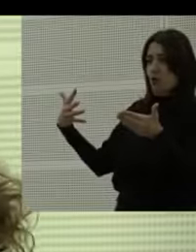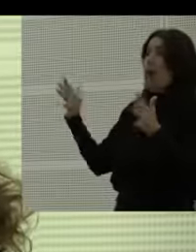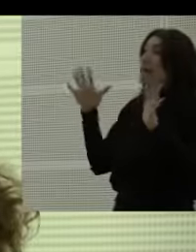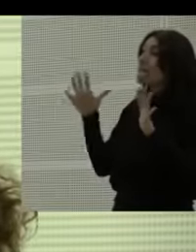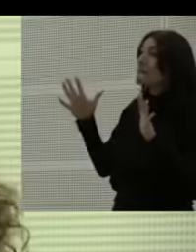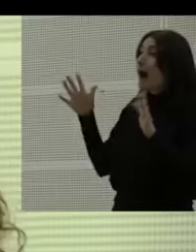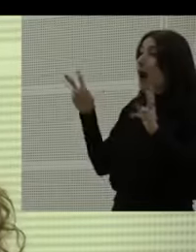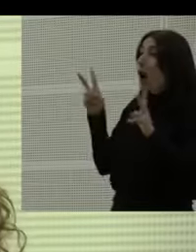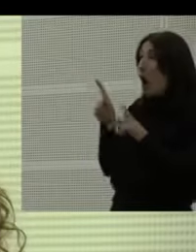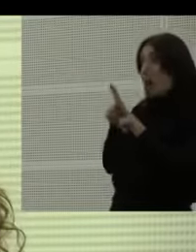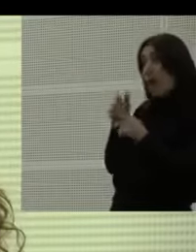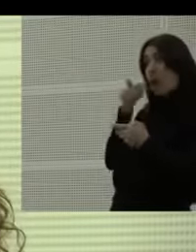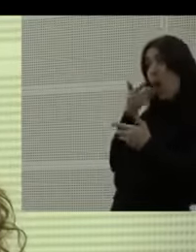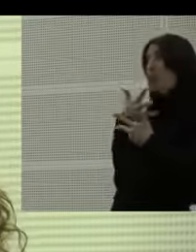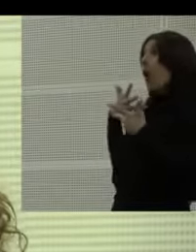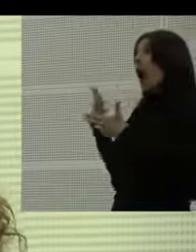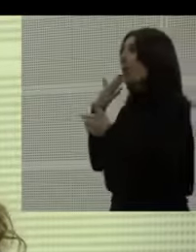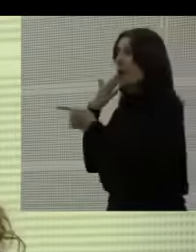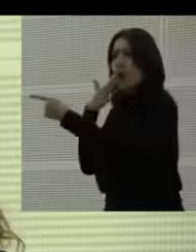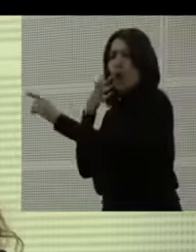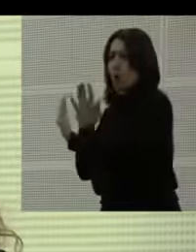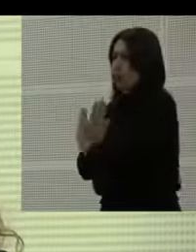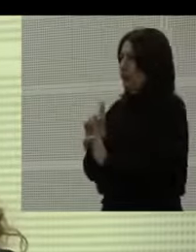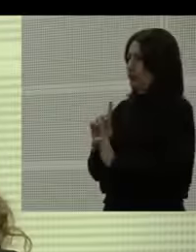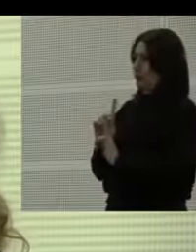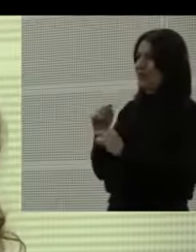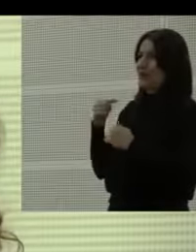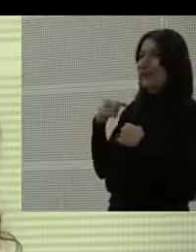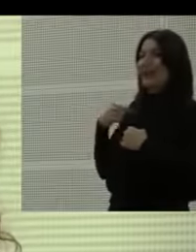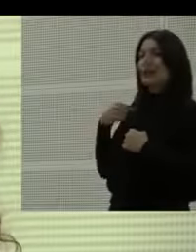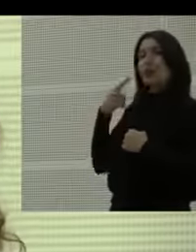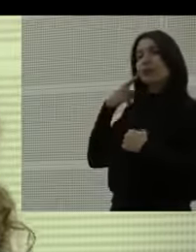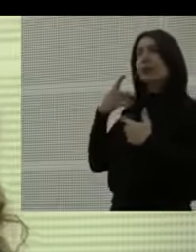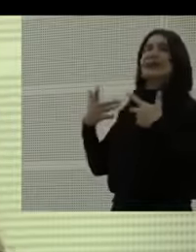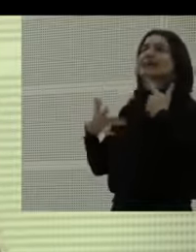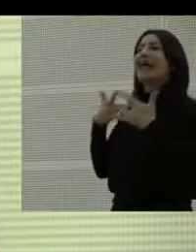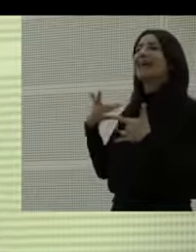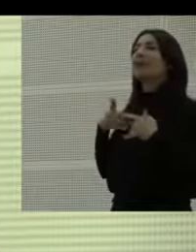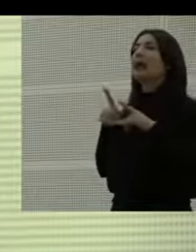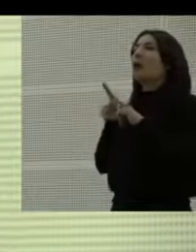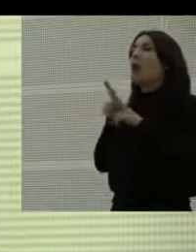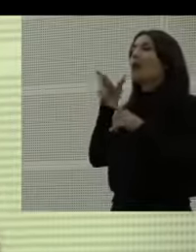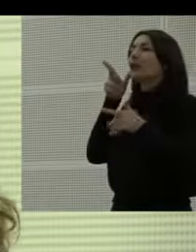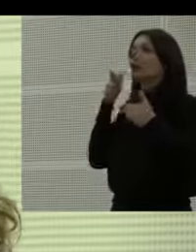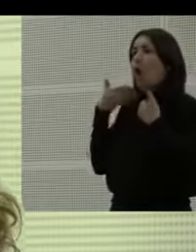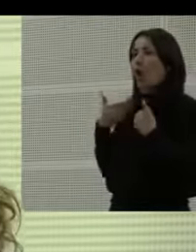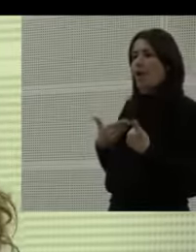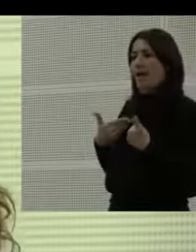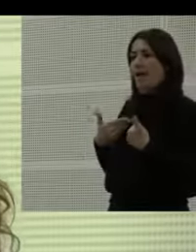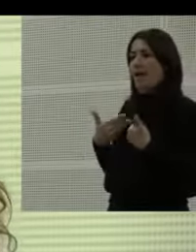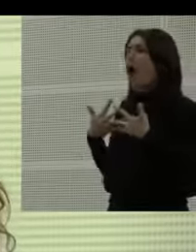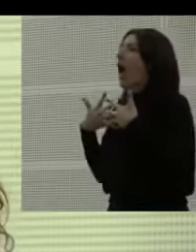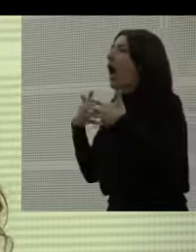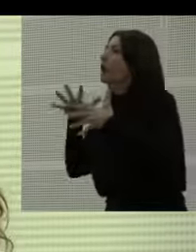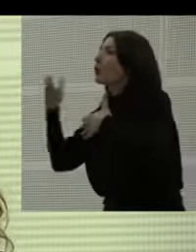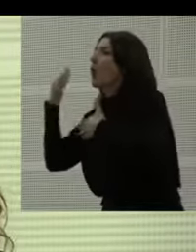uomo verso un altro uomo, sono i miei sentimenti di donna verso un altro